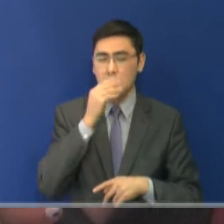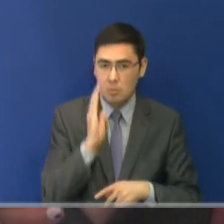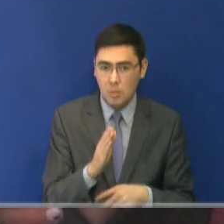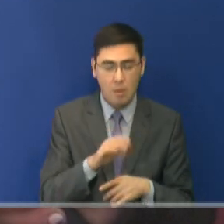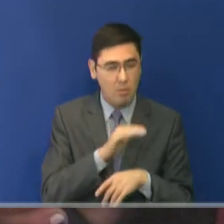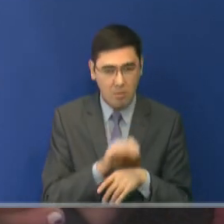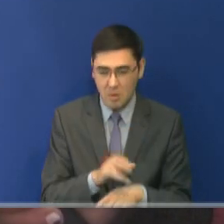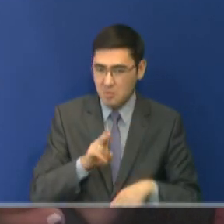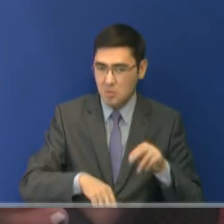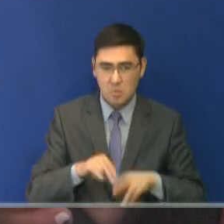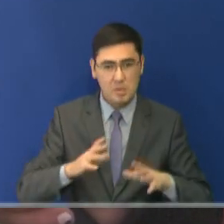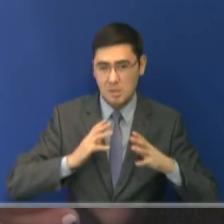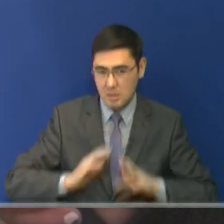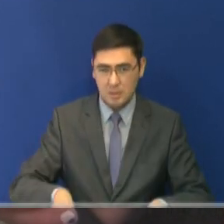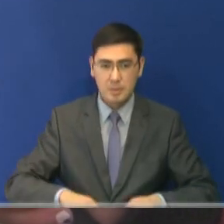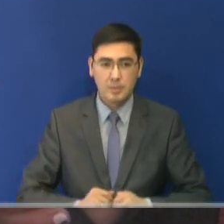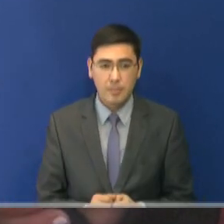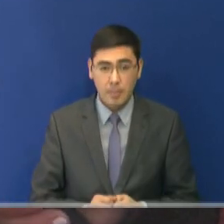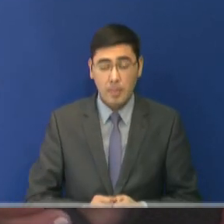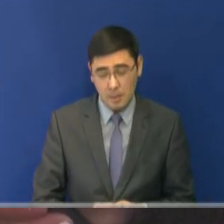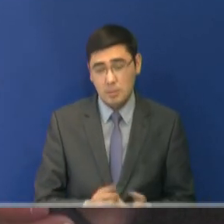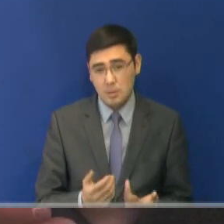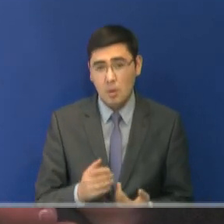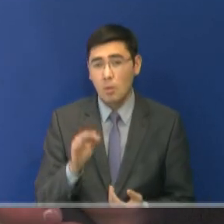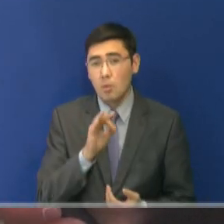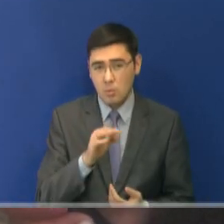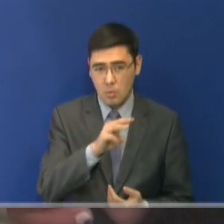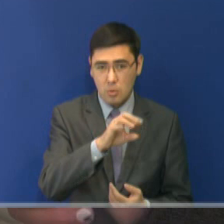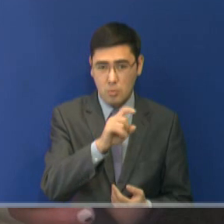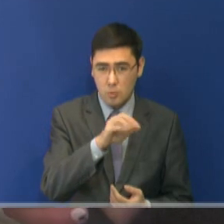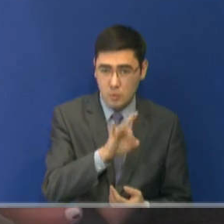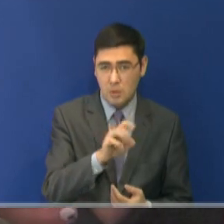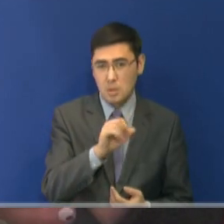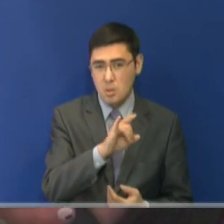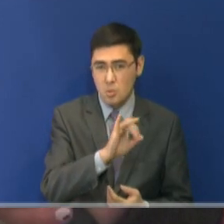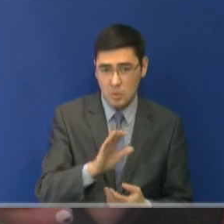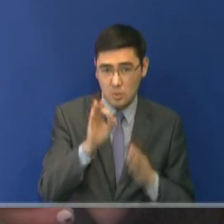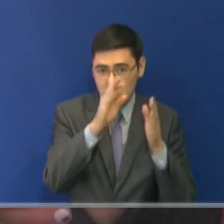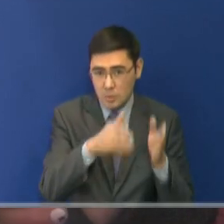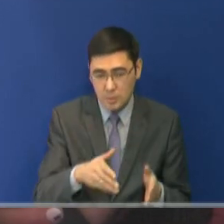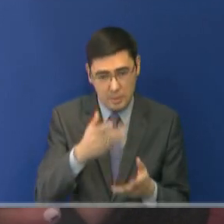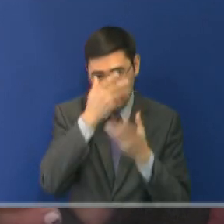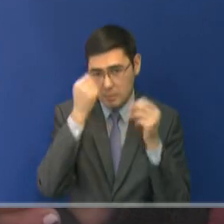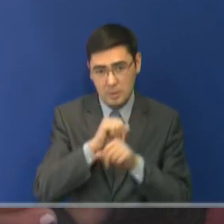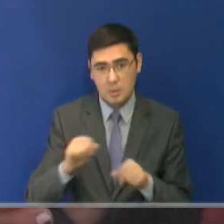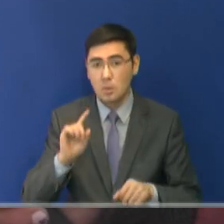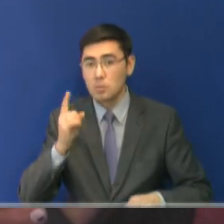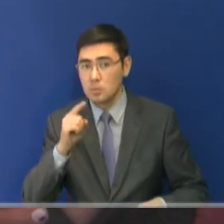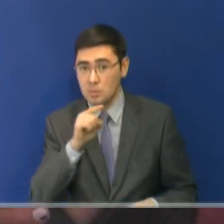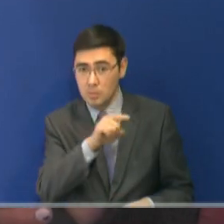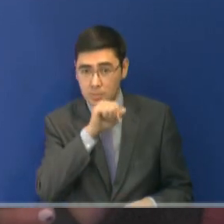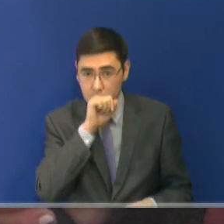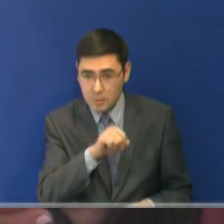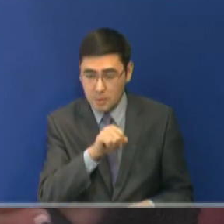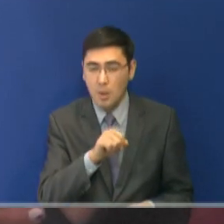сделать. Икона Мухтара Ауэзов. Ведь нельзя забывать Мухтара Ауэзова. Благодаря нему Абая узнал весь мир. Он много писал о